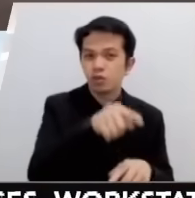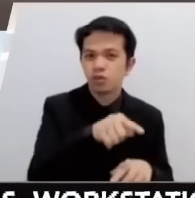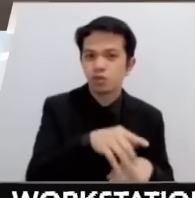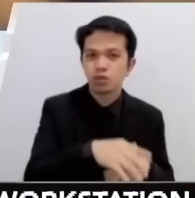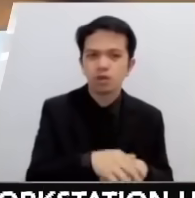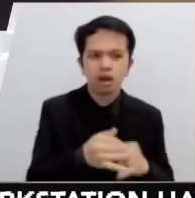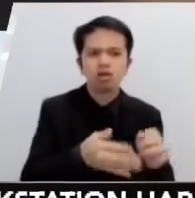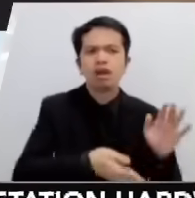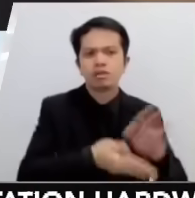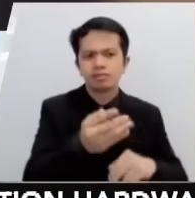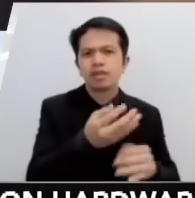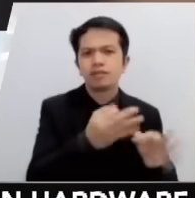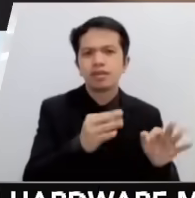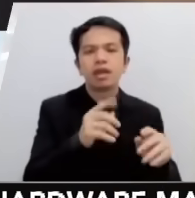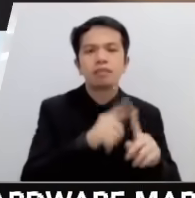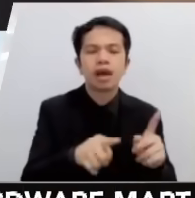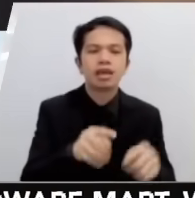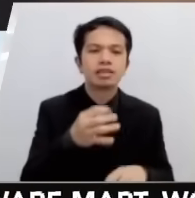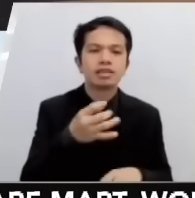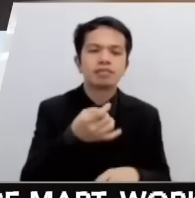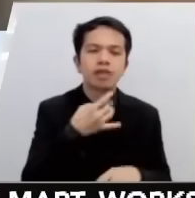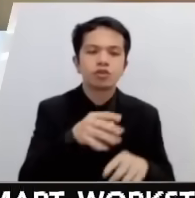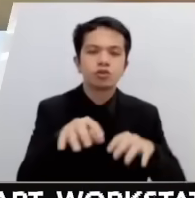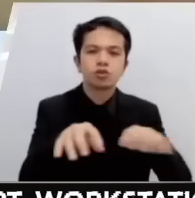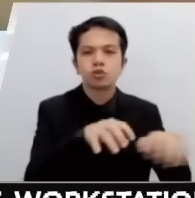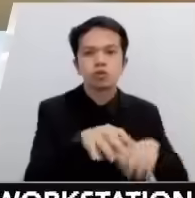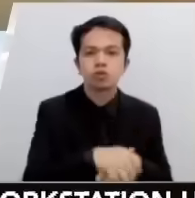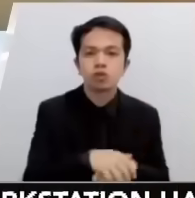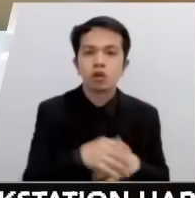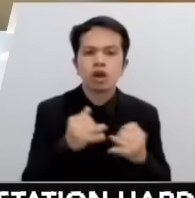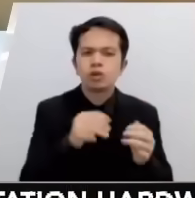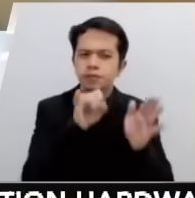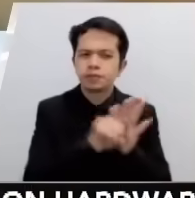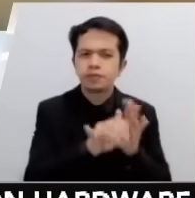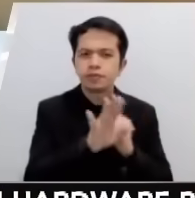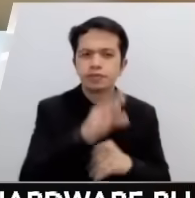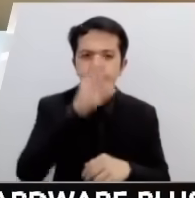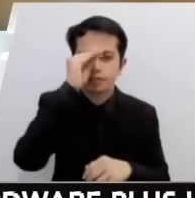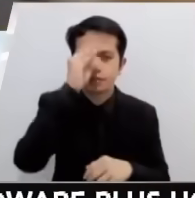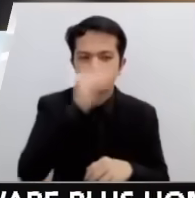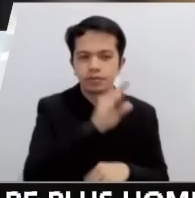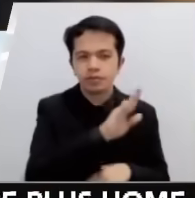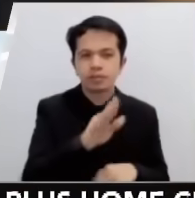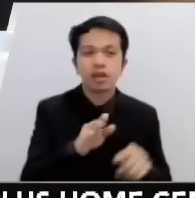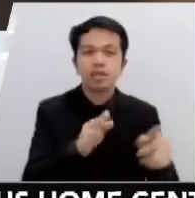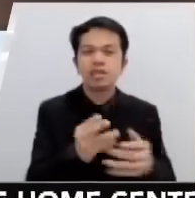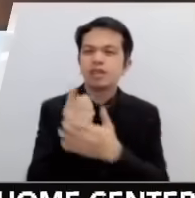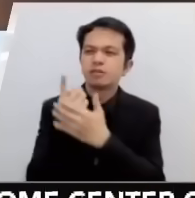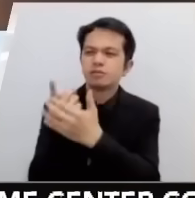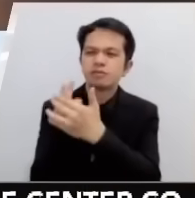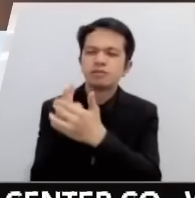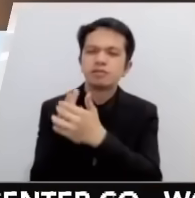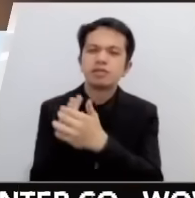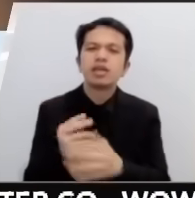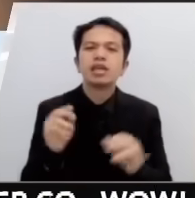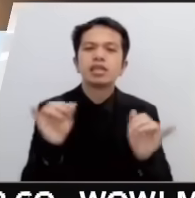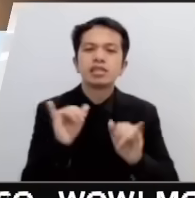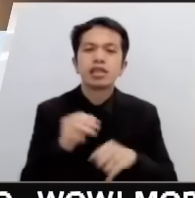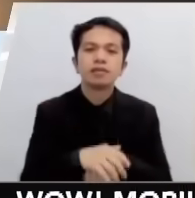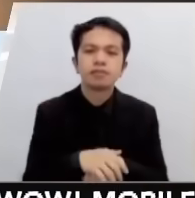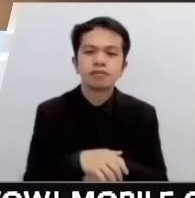bastos pa so na-identify naman yung mama na nag ah dirty finger at saka nag ah